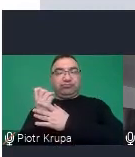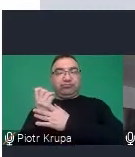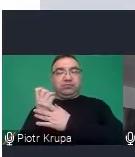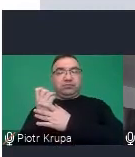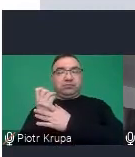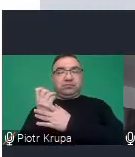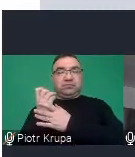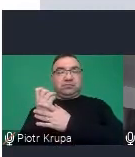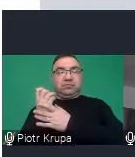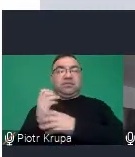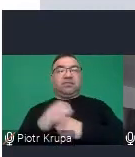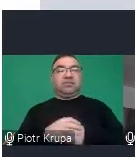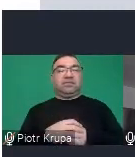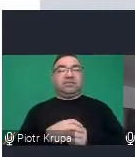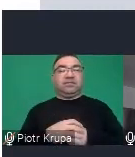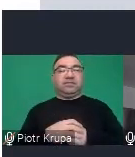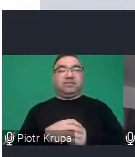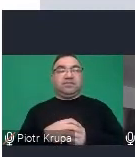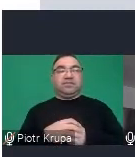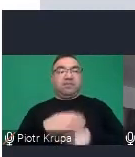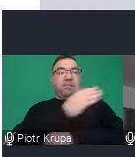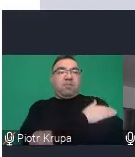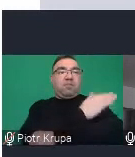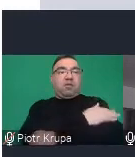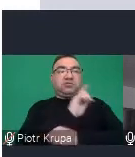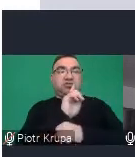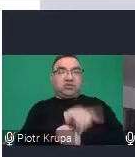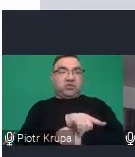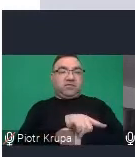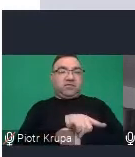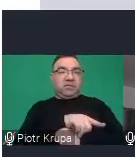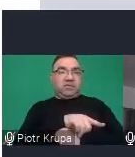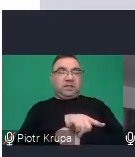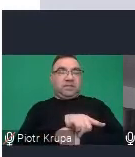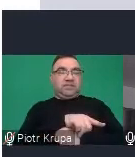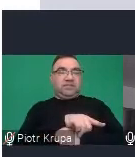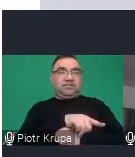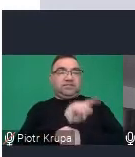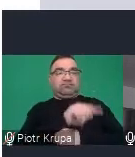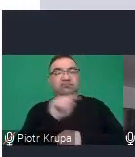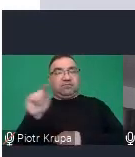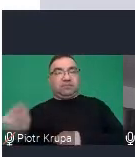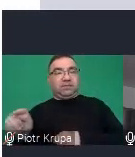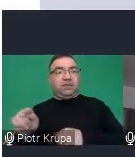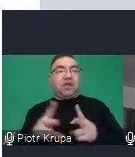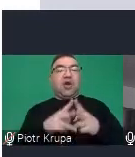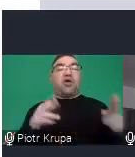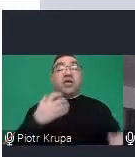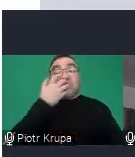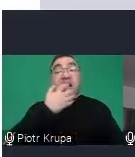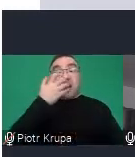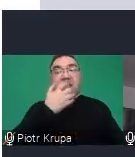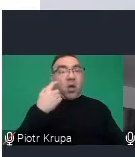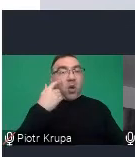centrali grzewczej. Moc zamówiona przez odbiorców końcowych w jednym i w drugim przypadku w okresie letnim jest na